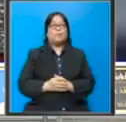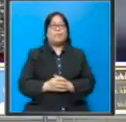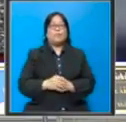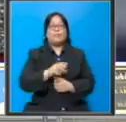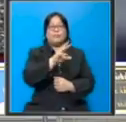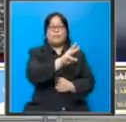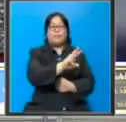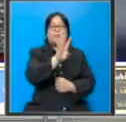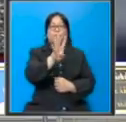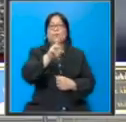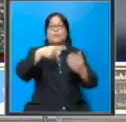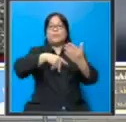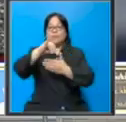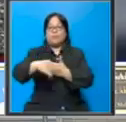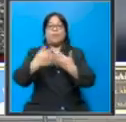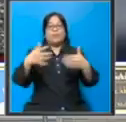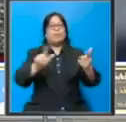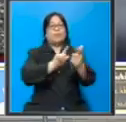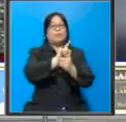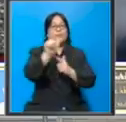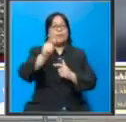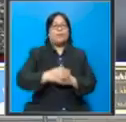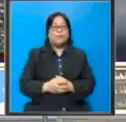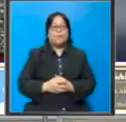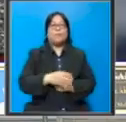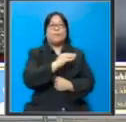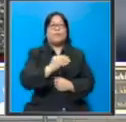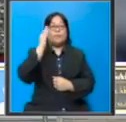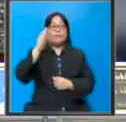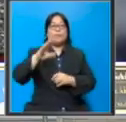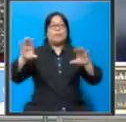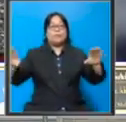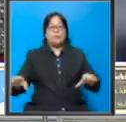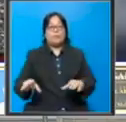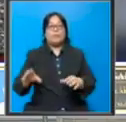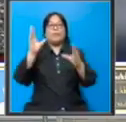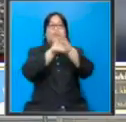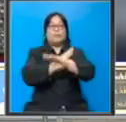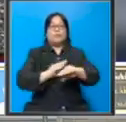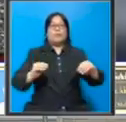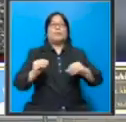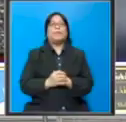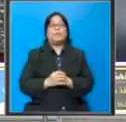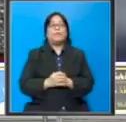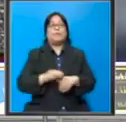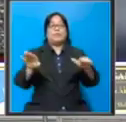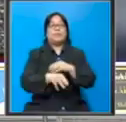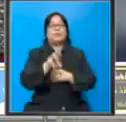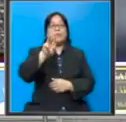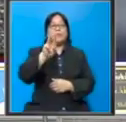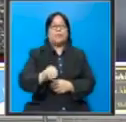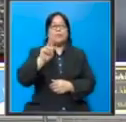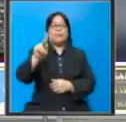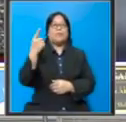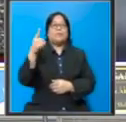sebanyak 64 projek telah diluluskan dan akan dilaksanakan di Negeri Sarawak di bawah Rancangan